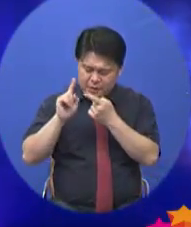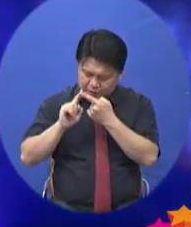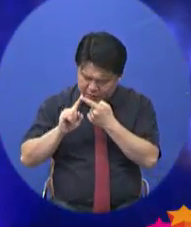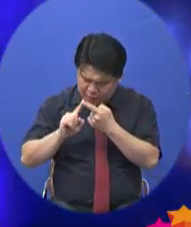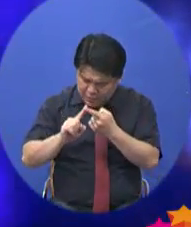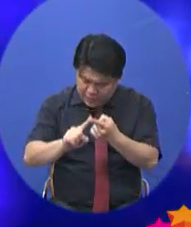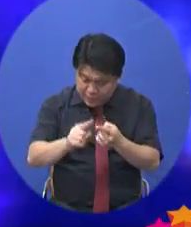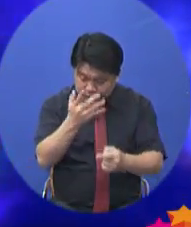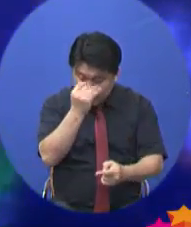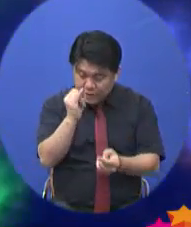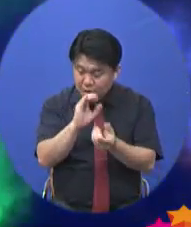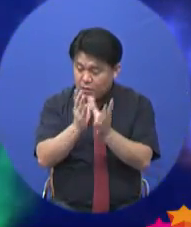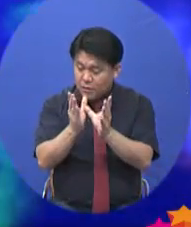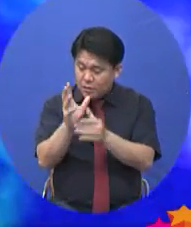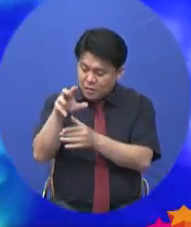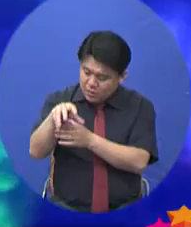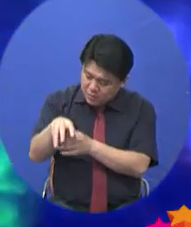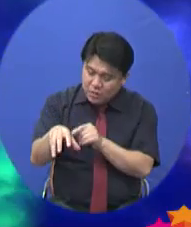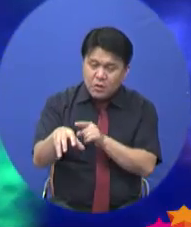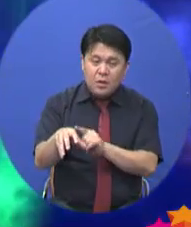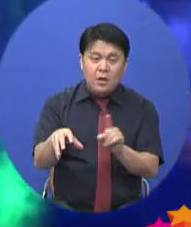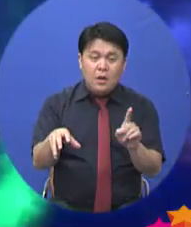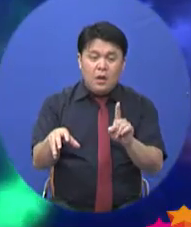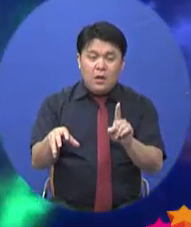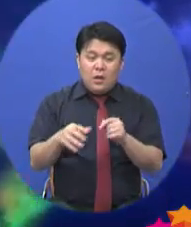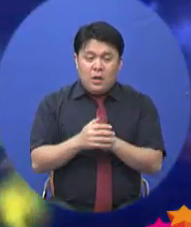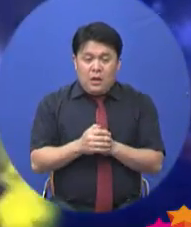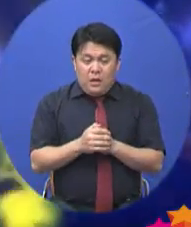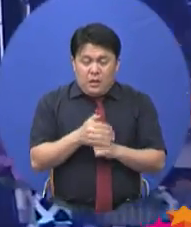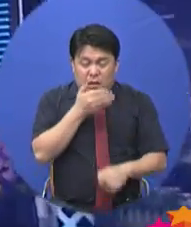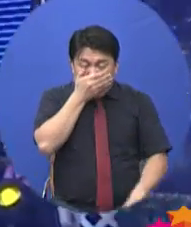웃어도 꼬라진 할미 있고